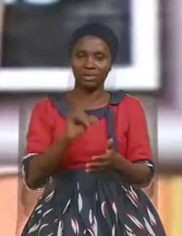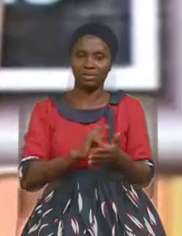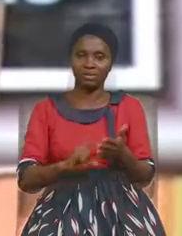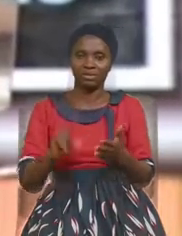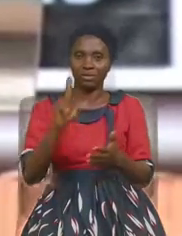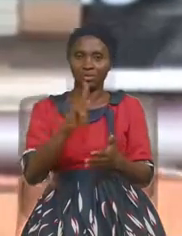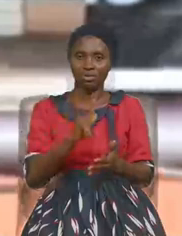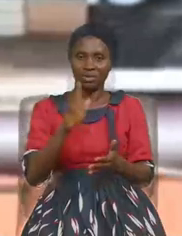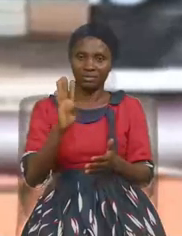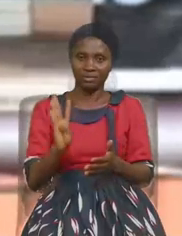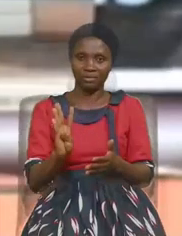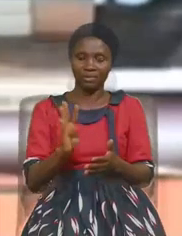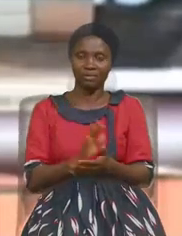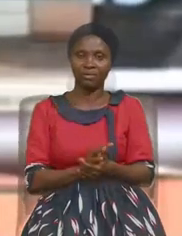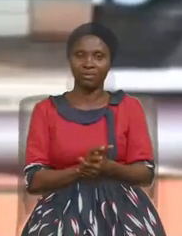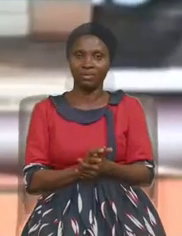24.